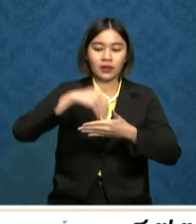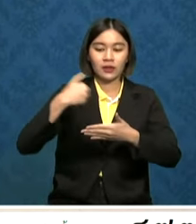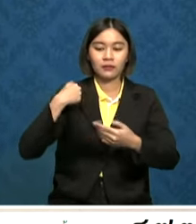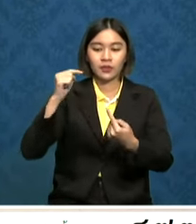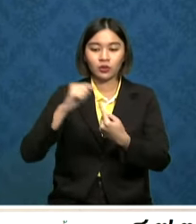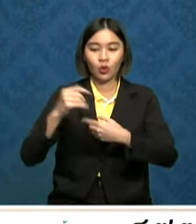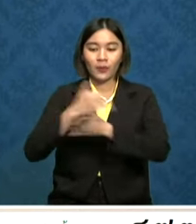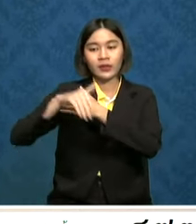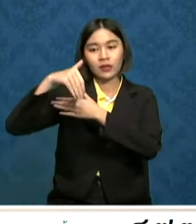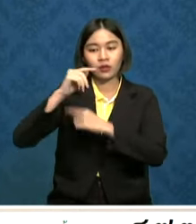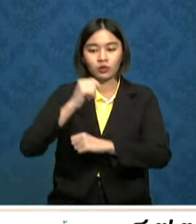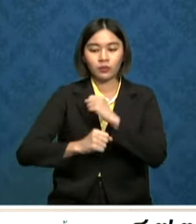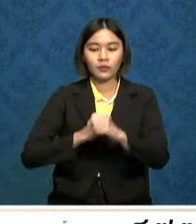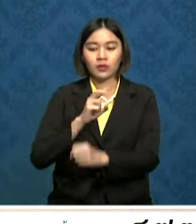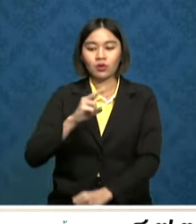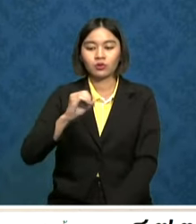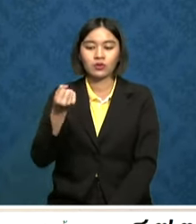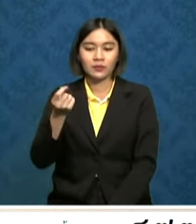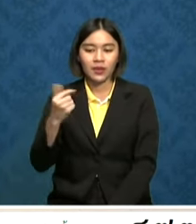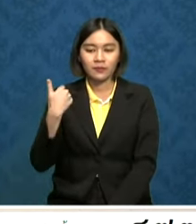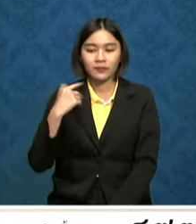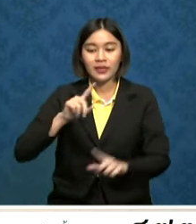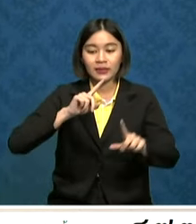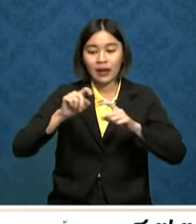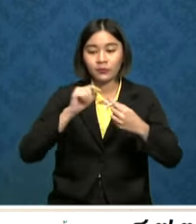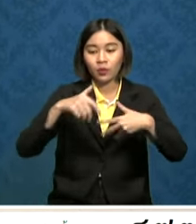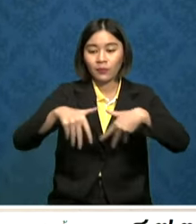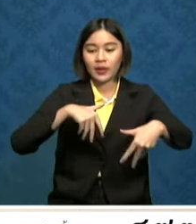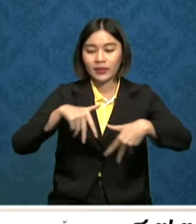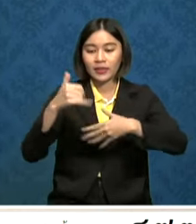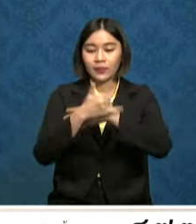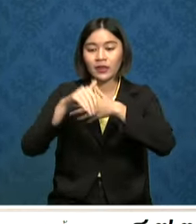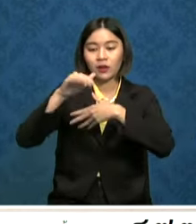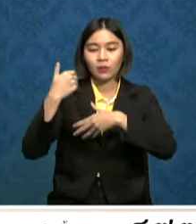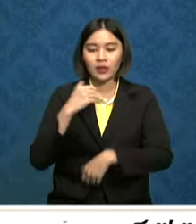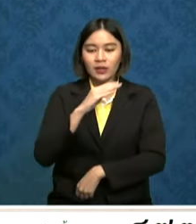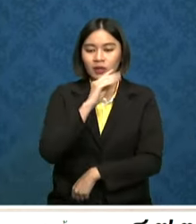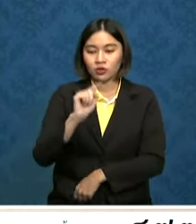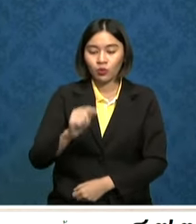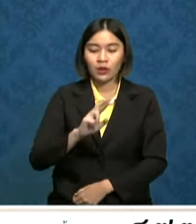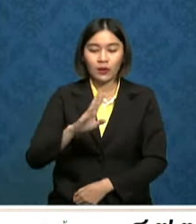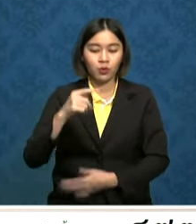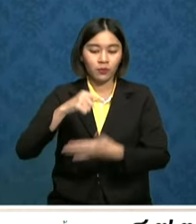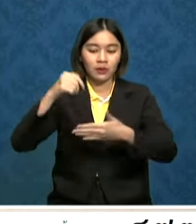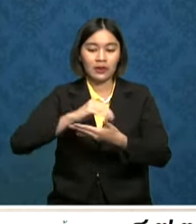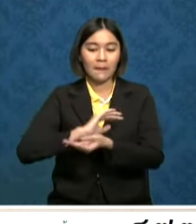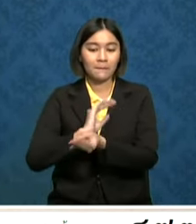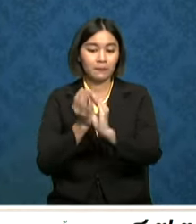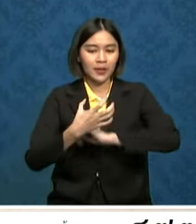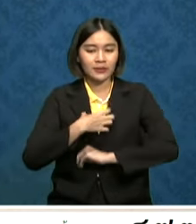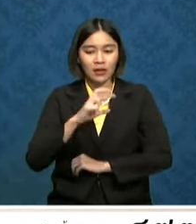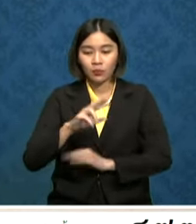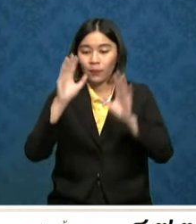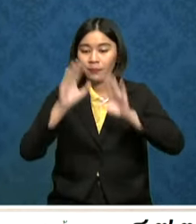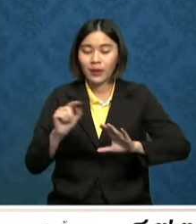นิวซีแลนด์เมื่อปี2011ครับที่ตอนนั้นมีการถามพี่น้องประชาชนในประเทศนิวซีแลนด์ว่าหากจะมีการเปลี่ยนระบบเลือกตั้งอยากจะเปลี่ยนไปเป็นระบบ